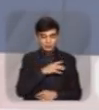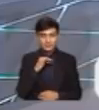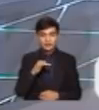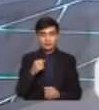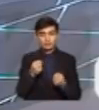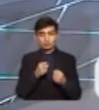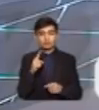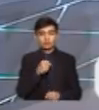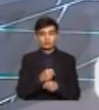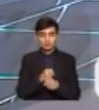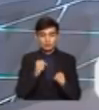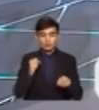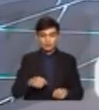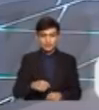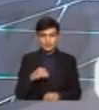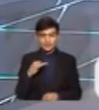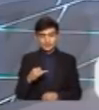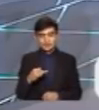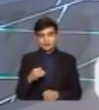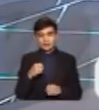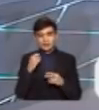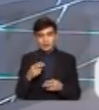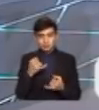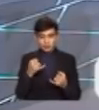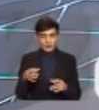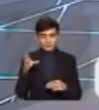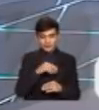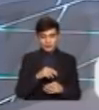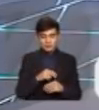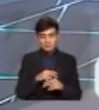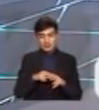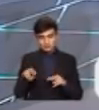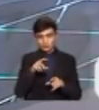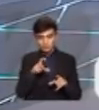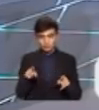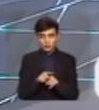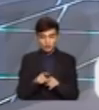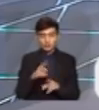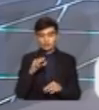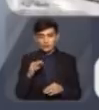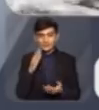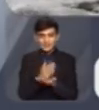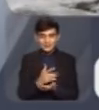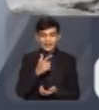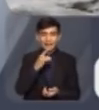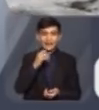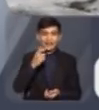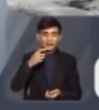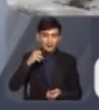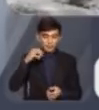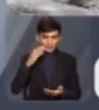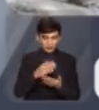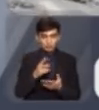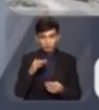автовладельцам? На самом деле им так же плохо, как и всем остальным, потому что остальным, хоть они там и соответствуют регламенту, но им